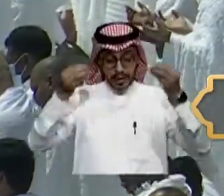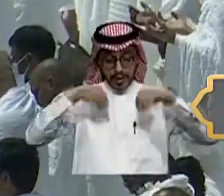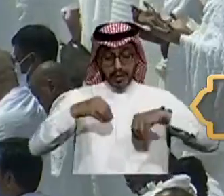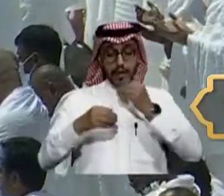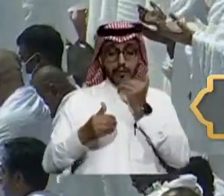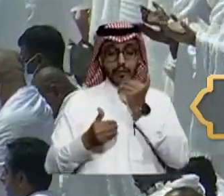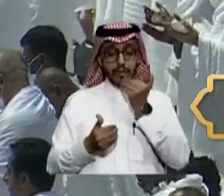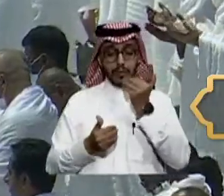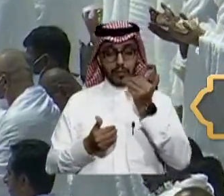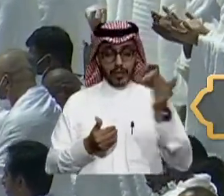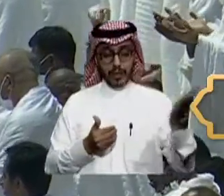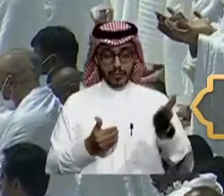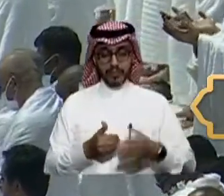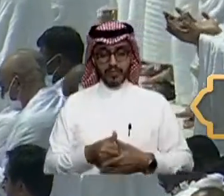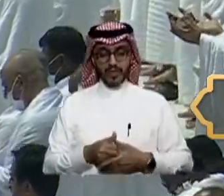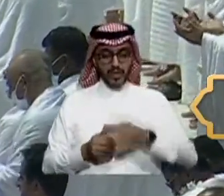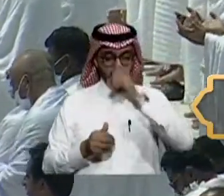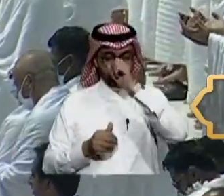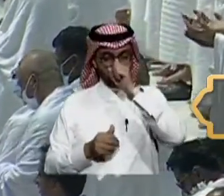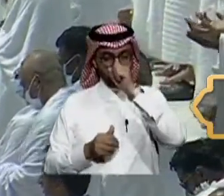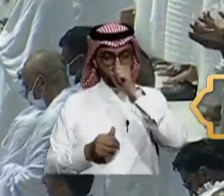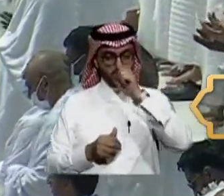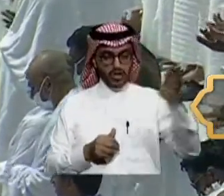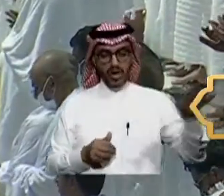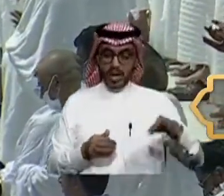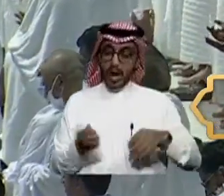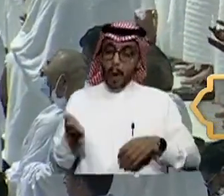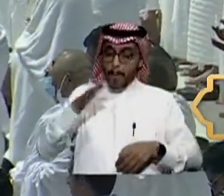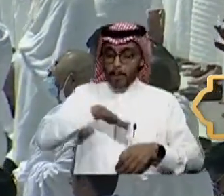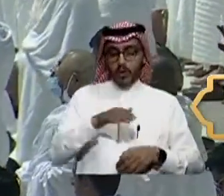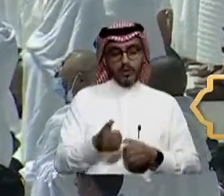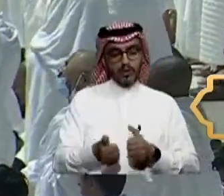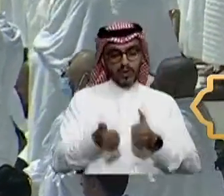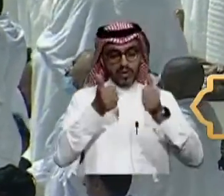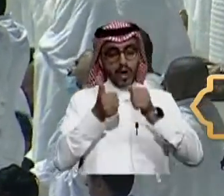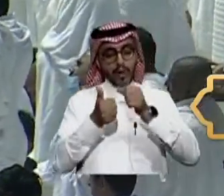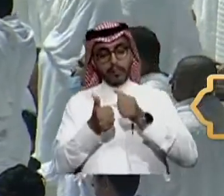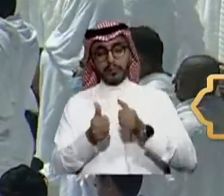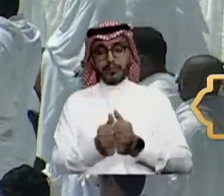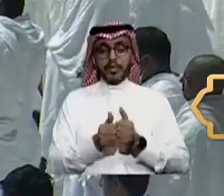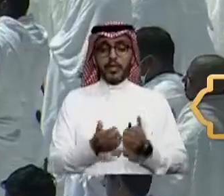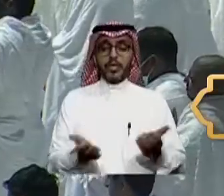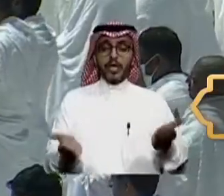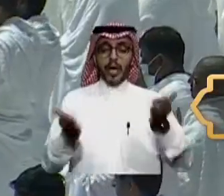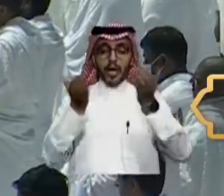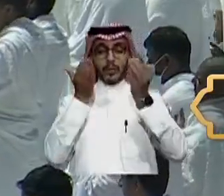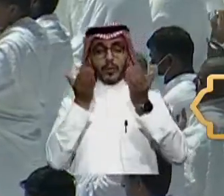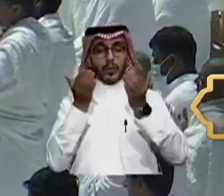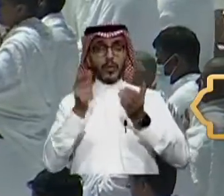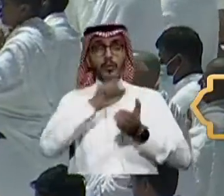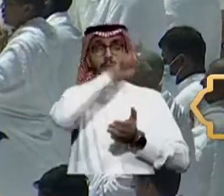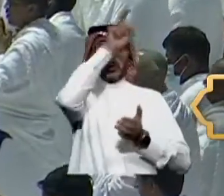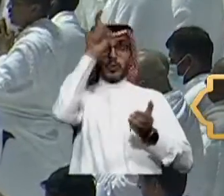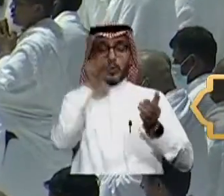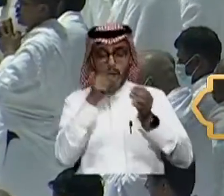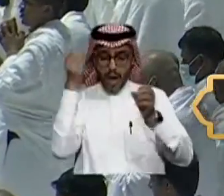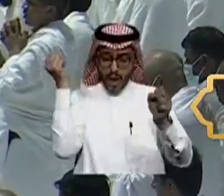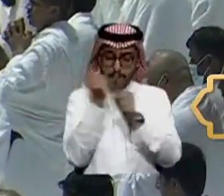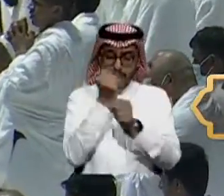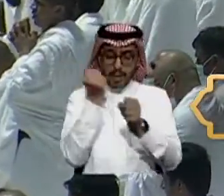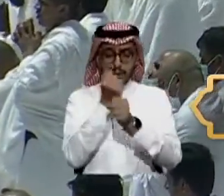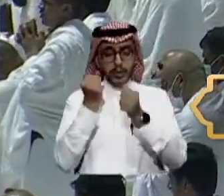زياده لنا في كل خير واجعل الموت راحه لنا من كل شر اللهم انا نسالك فاعلى